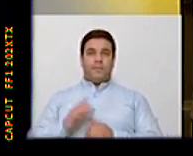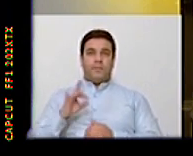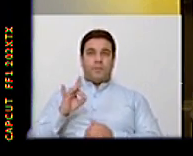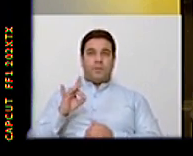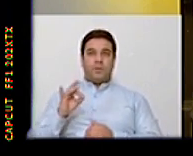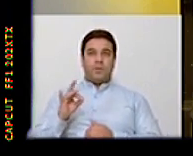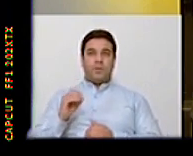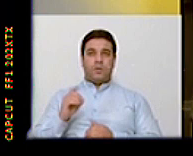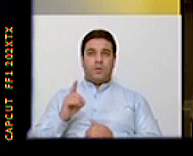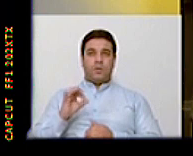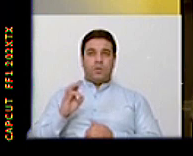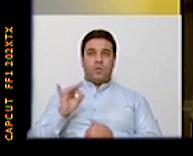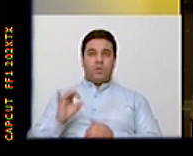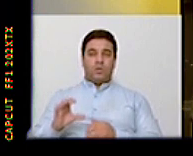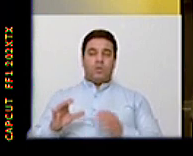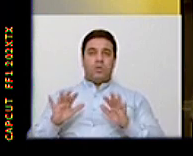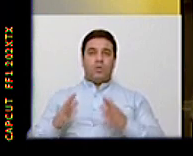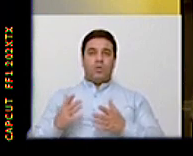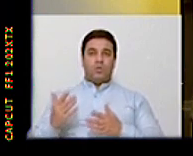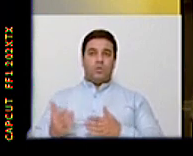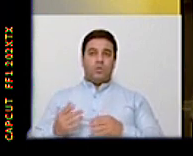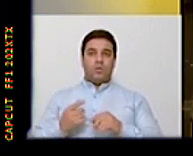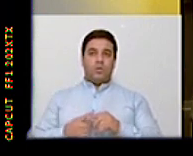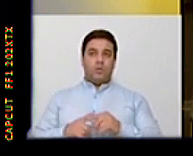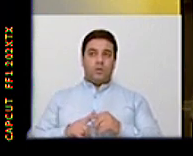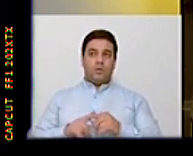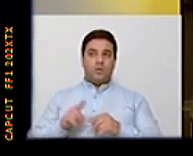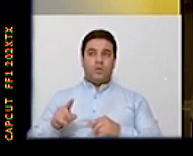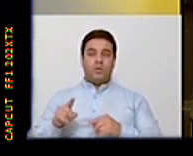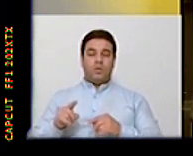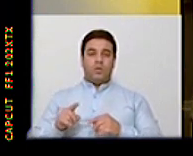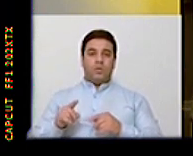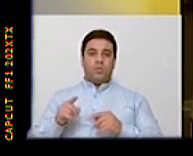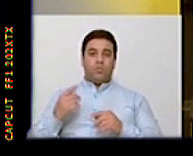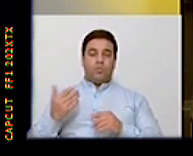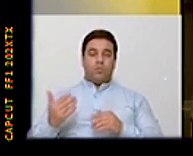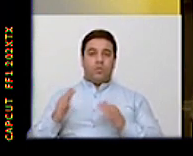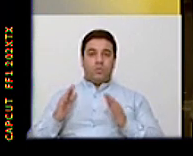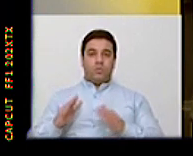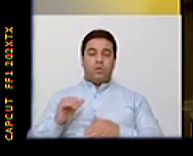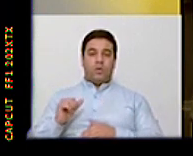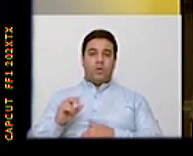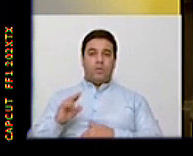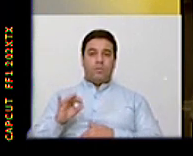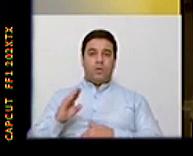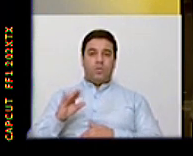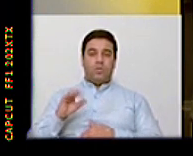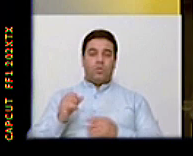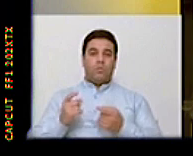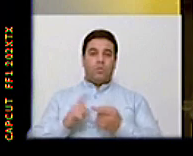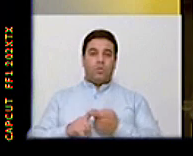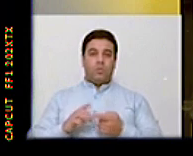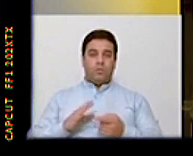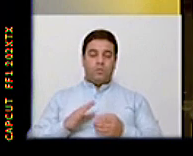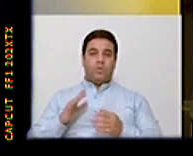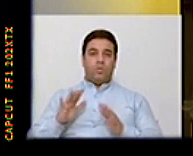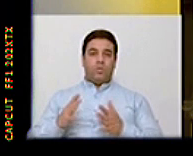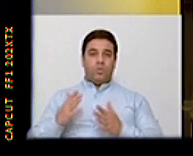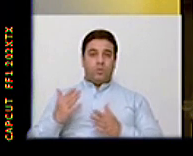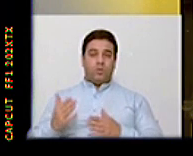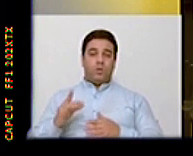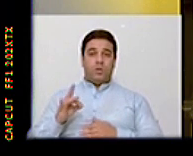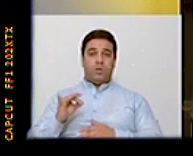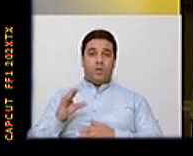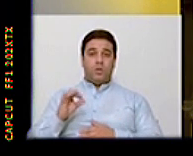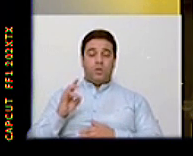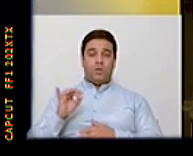Rezonans hodisasi. Rezonans hodisasi, demak, bu yerda amplitudaga bog'liq bo'lgan hodisadir.